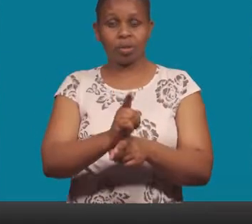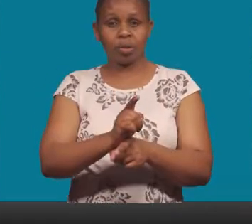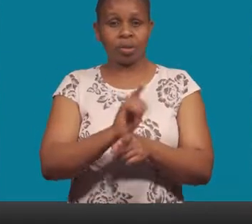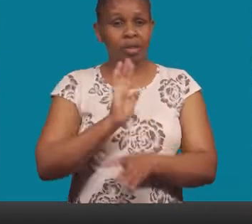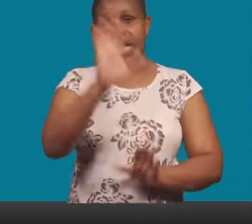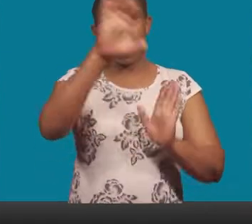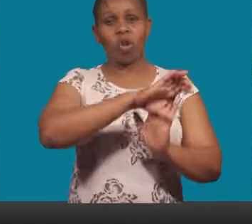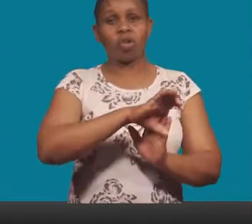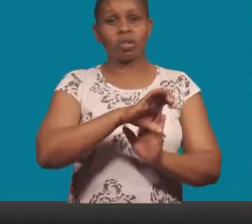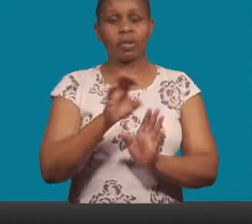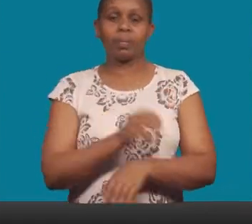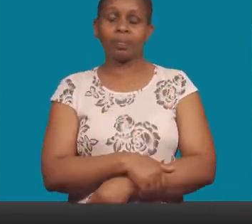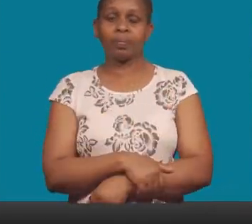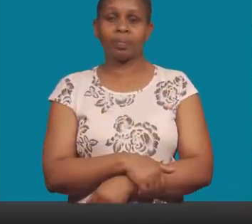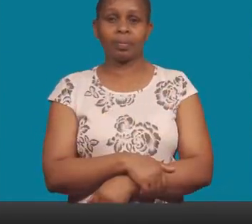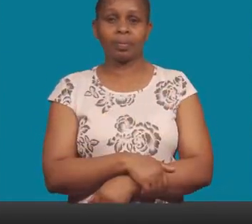kuchagua taaluma.